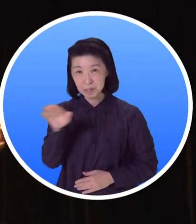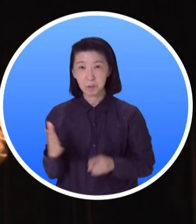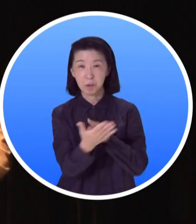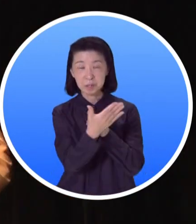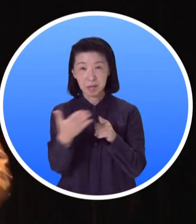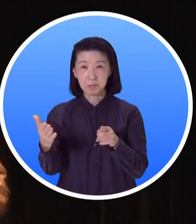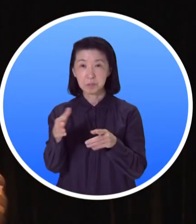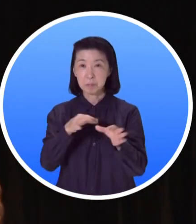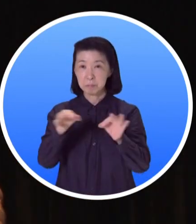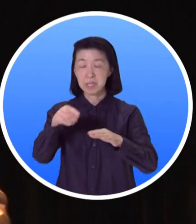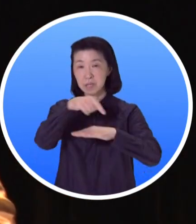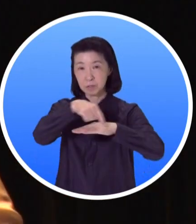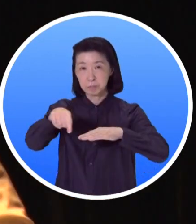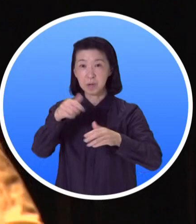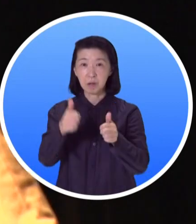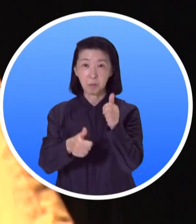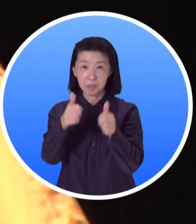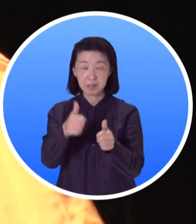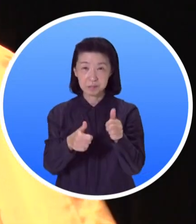テストを開催しています。